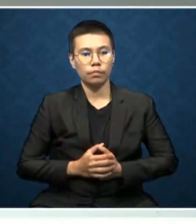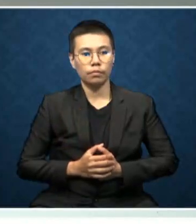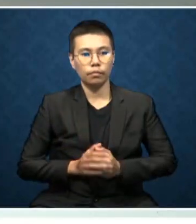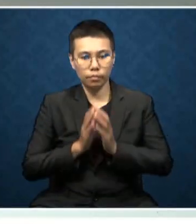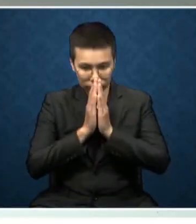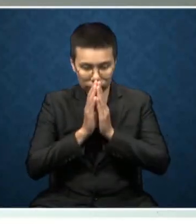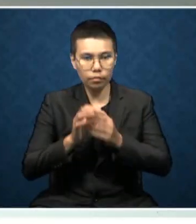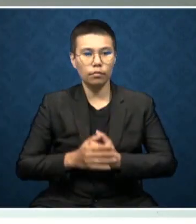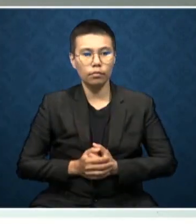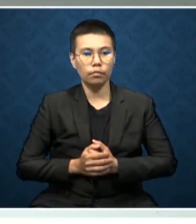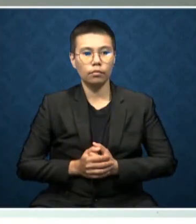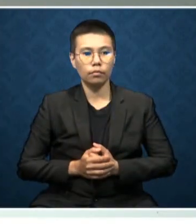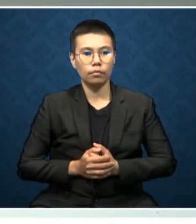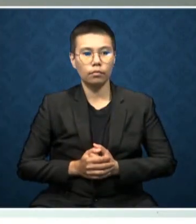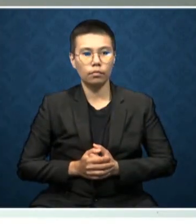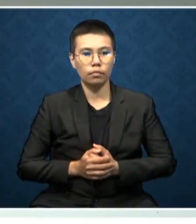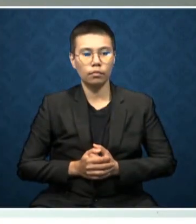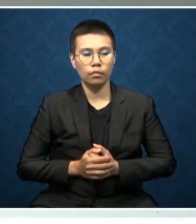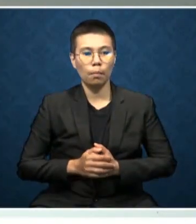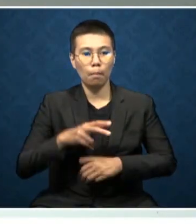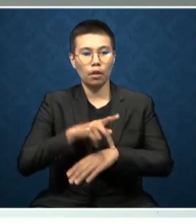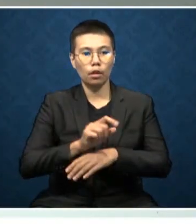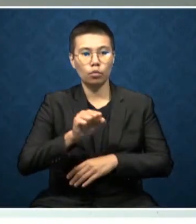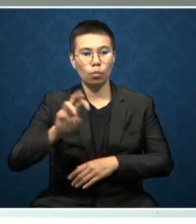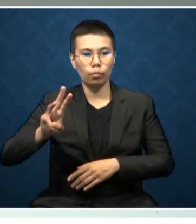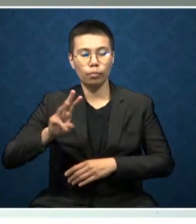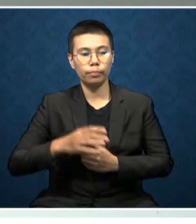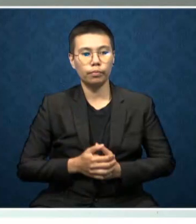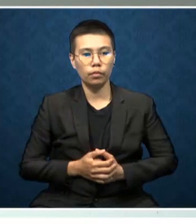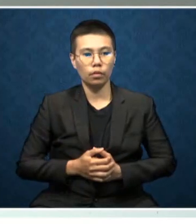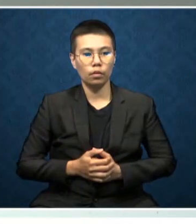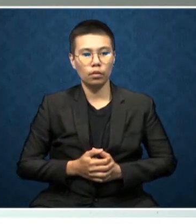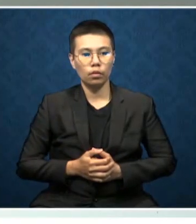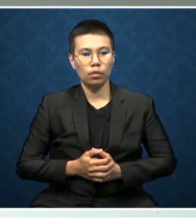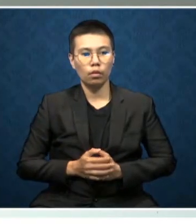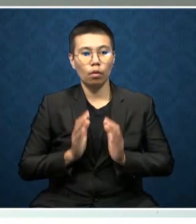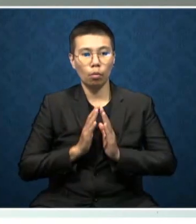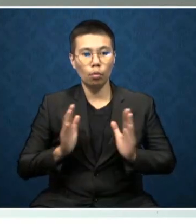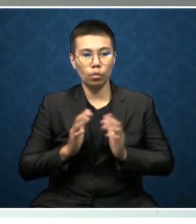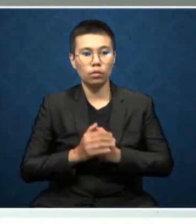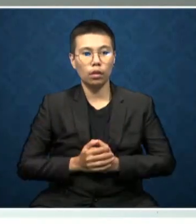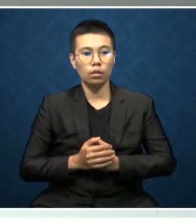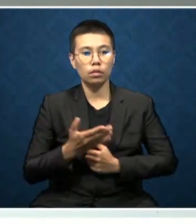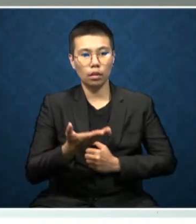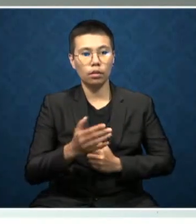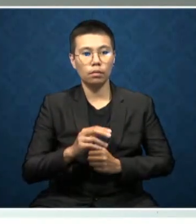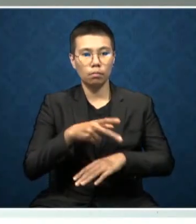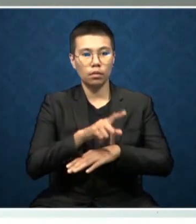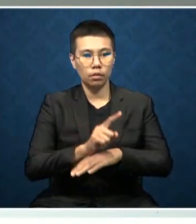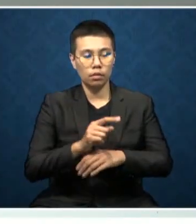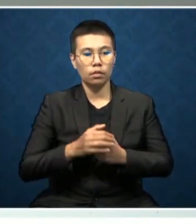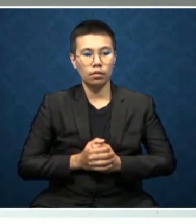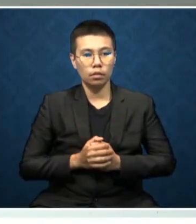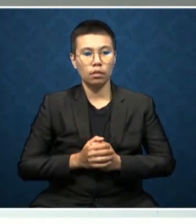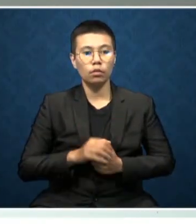ขอบคุณครับกราบเรียนท่านประธานอนุสภาที่เคารพครับก่อนอื่นต้องขอบคุณท่านประธานอุสภาและทาง